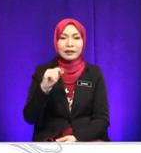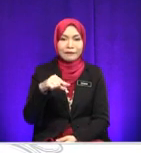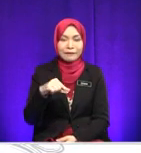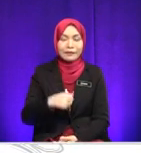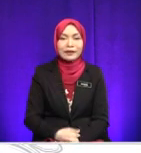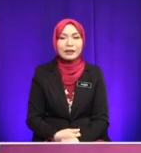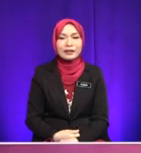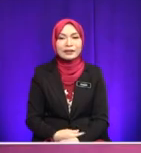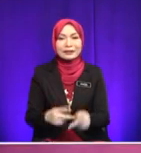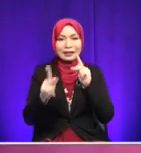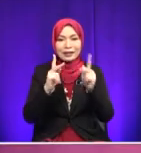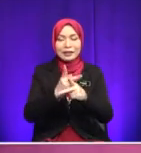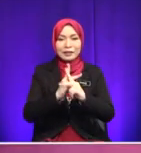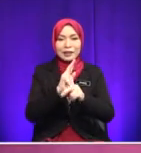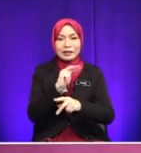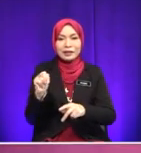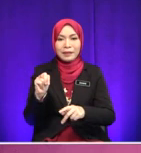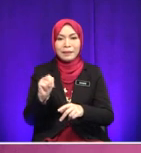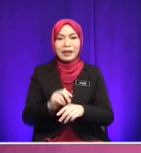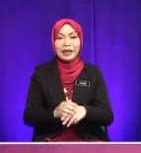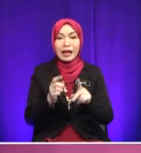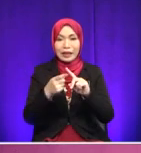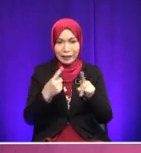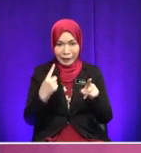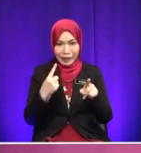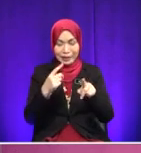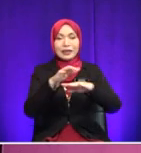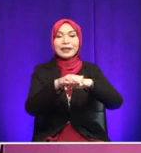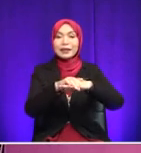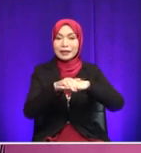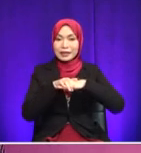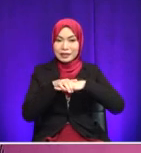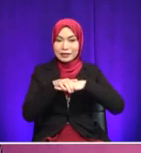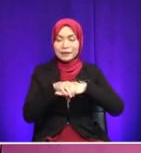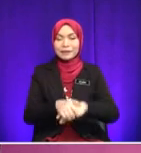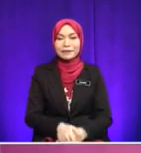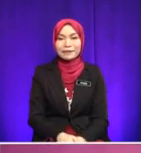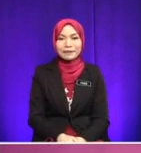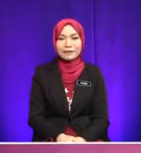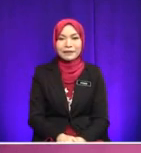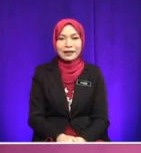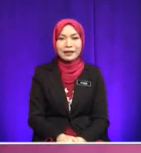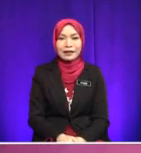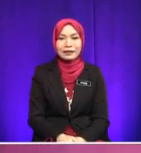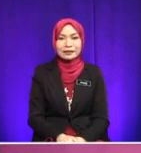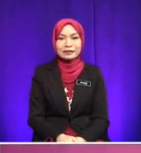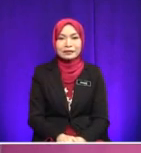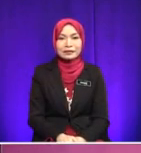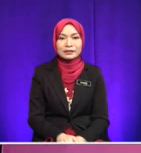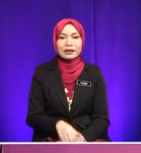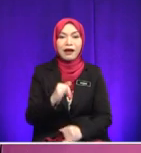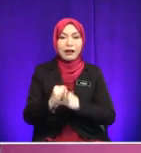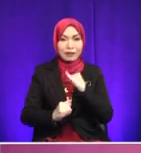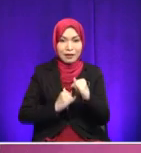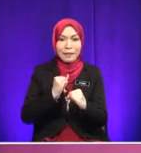Ria, iaitu kata pinjaman bahasa Inggeris. Dan kebanyakan kata pinjaman laras antarabangsa ini memang dipinjam daripada